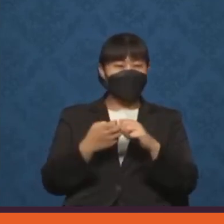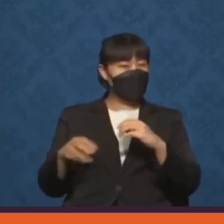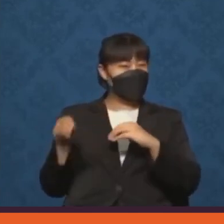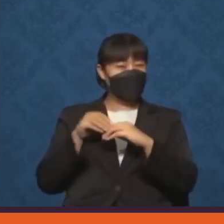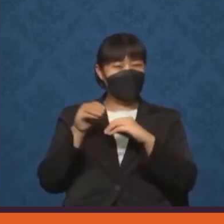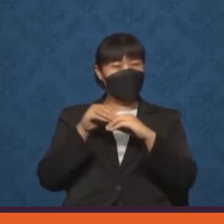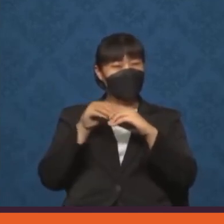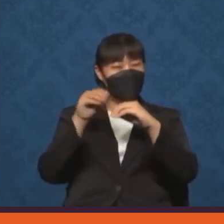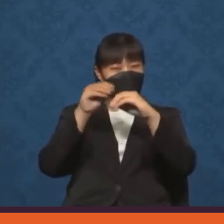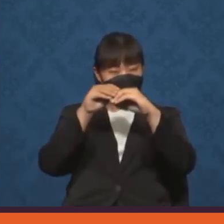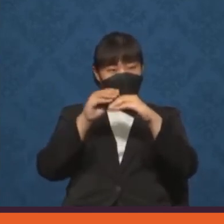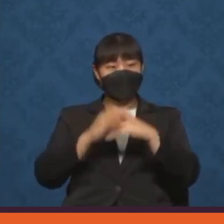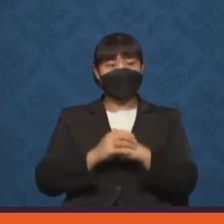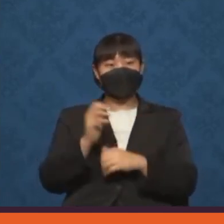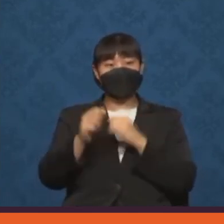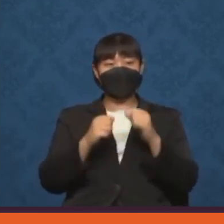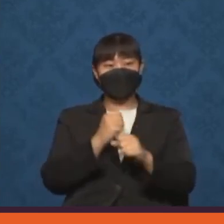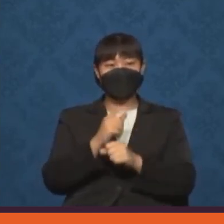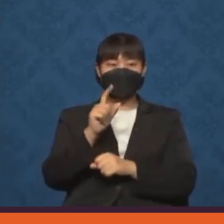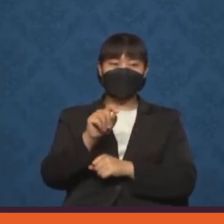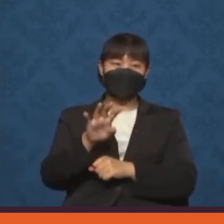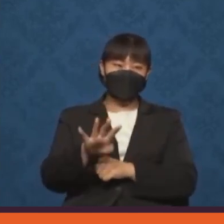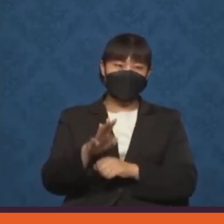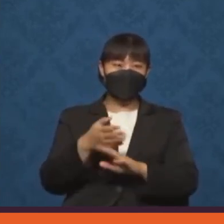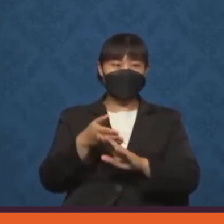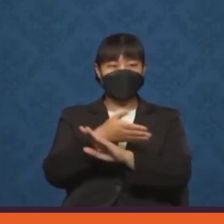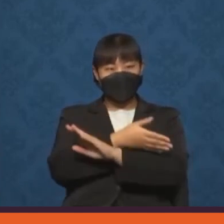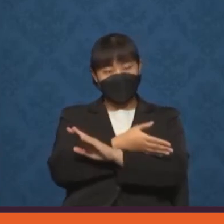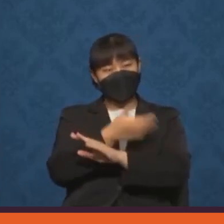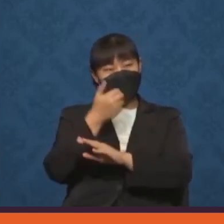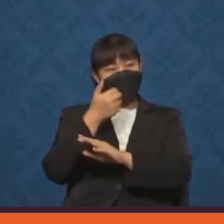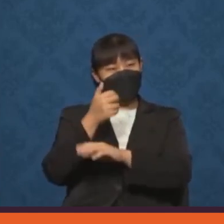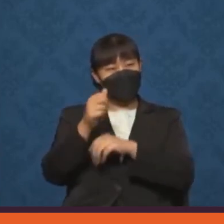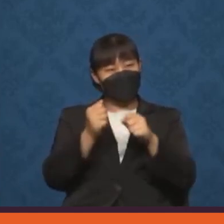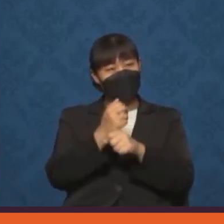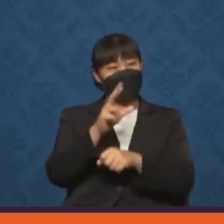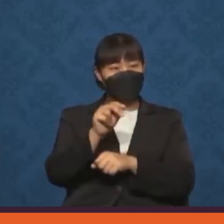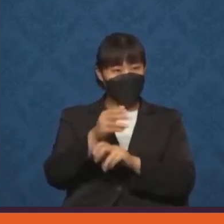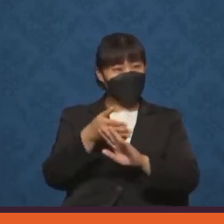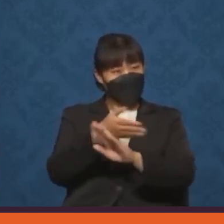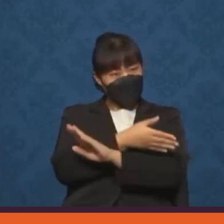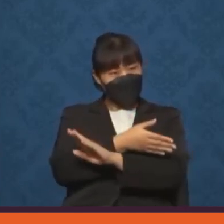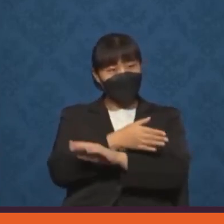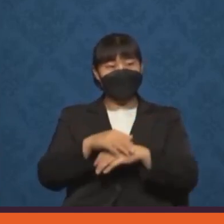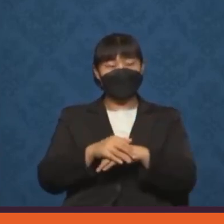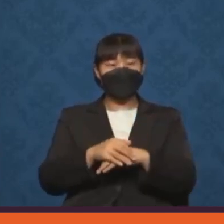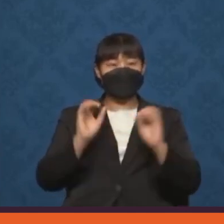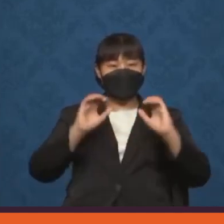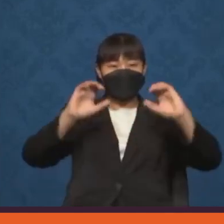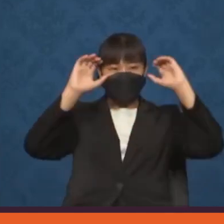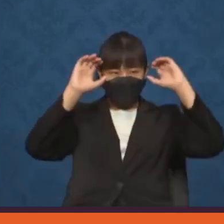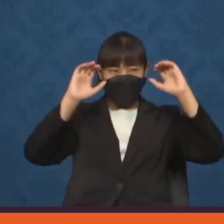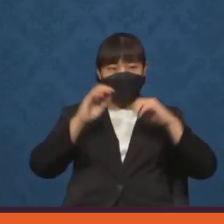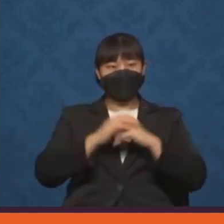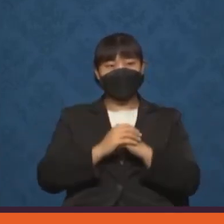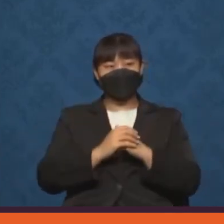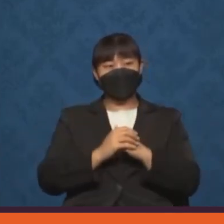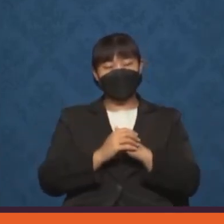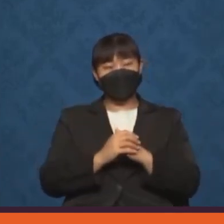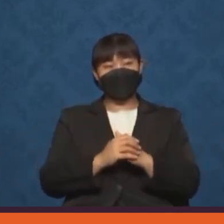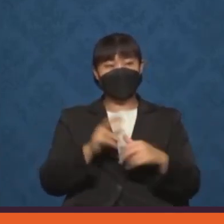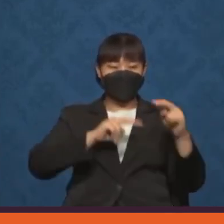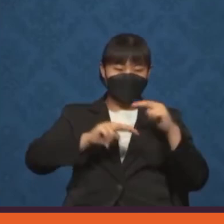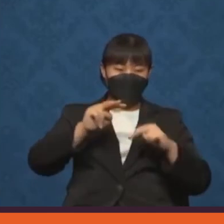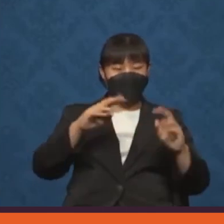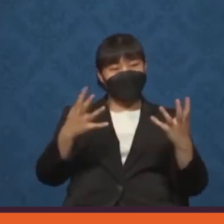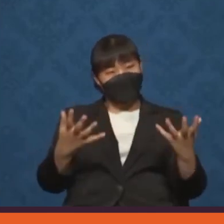าเดิมในช่วง24ปีก่อนช่วงเกือบ30ปีก่อนมันคือปัญหาเรื่องของรัฐบาลไม่มีเสถียรภาพปัญหาเรื่องระบบการตรวจสอบไม่